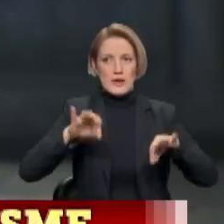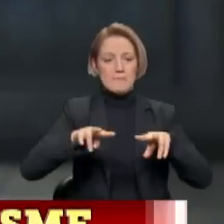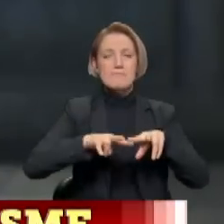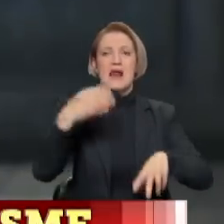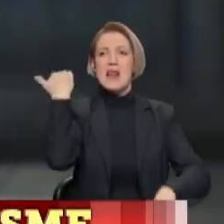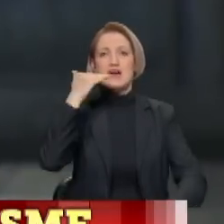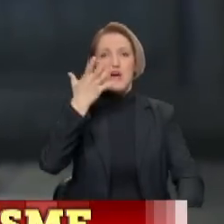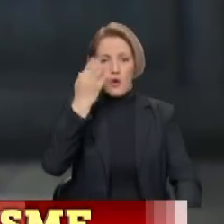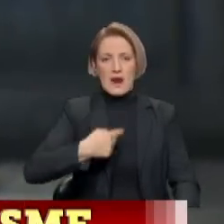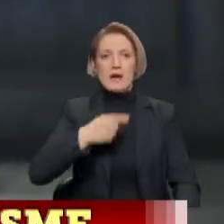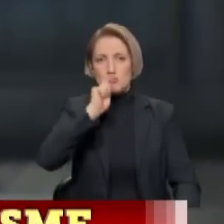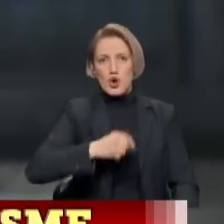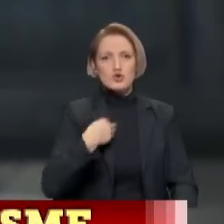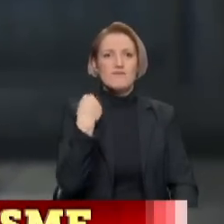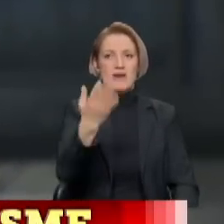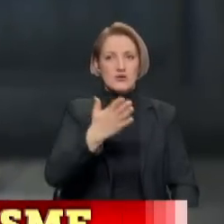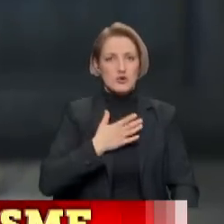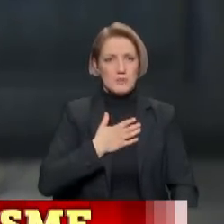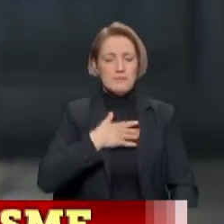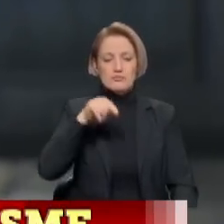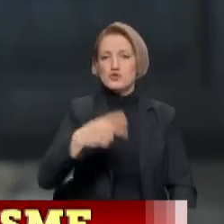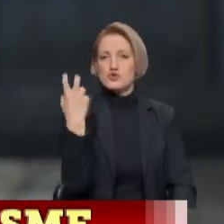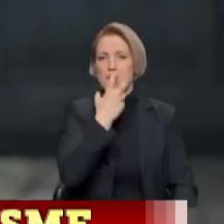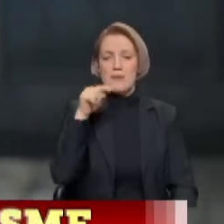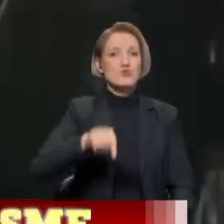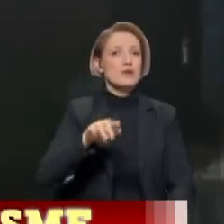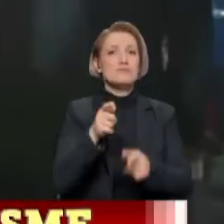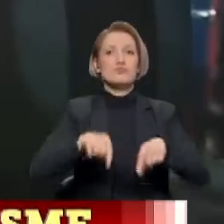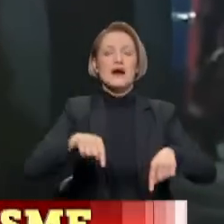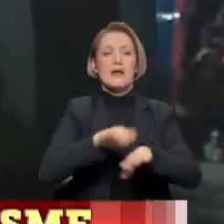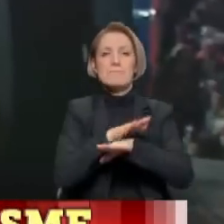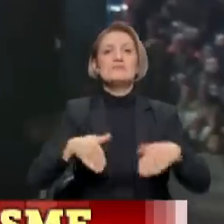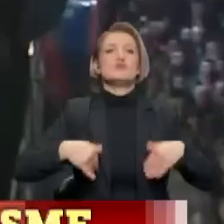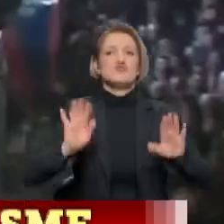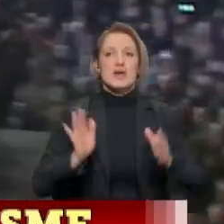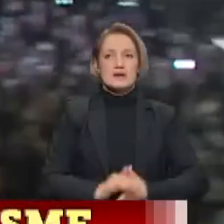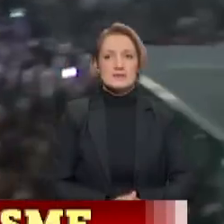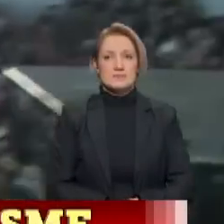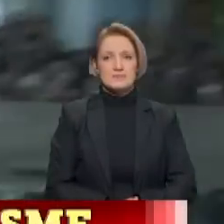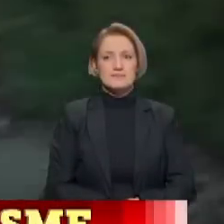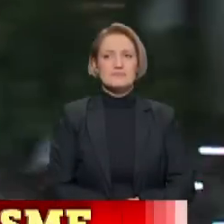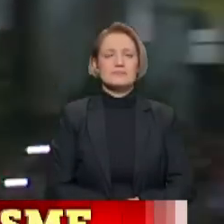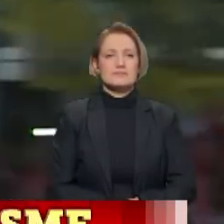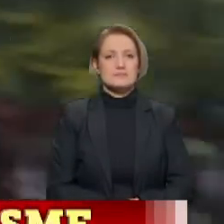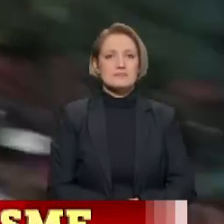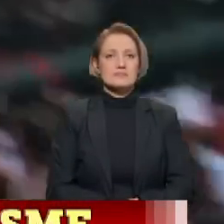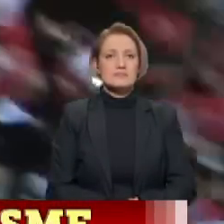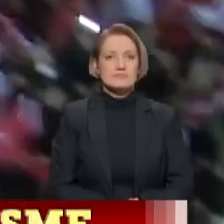Meral Akşener olarak söz veriyorum, bu şarkı da burada bitmeyecek.